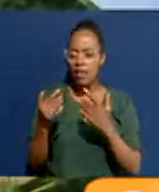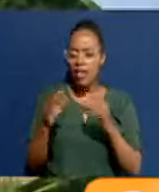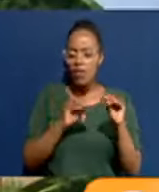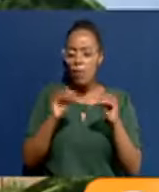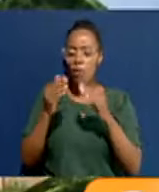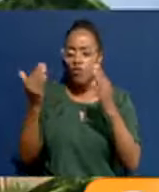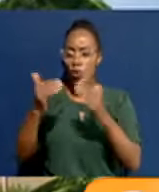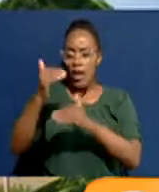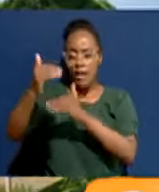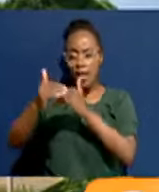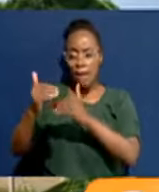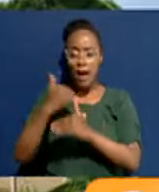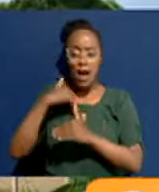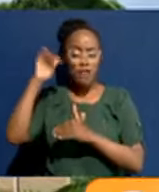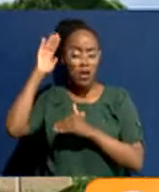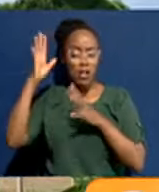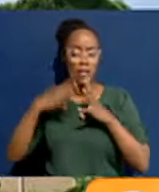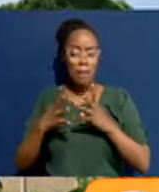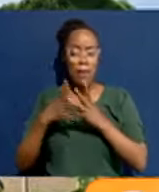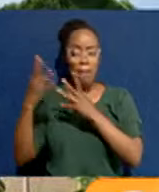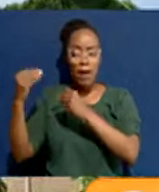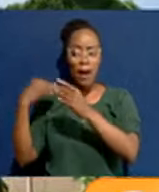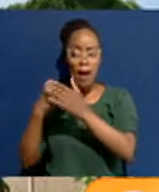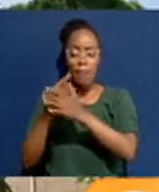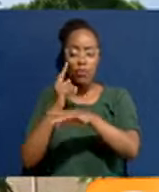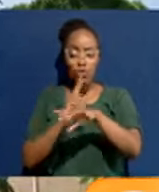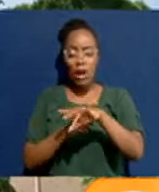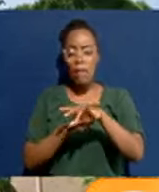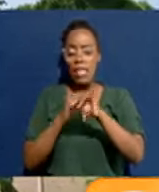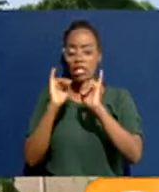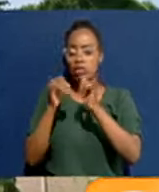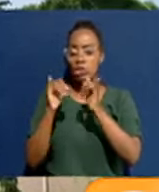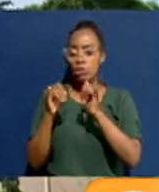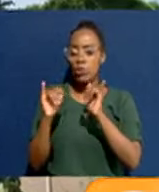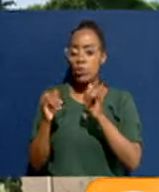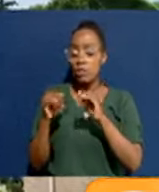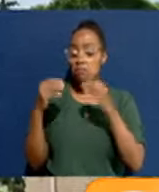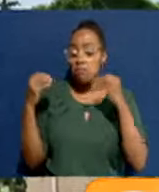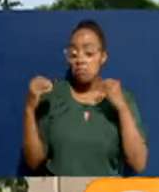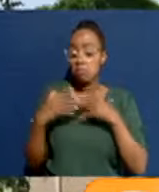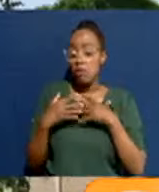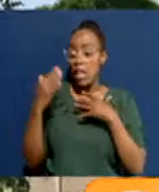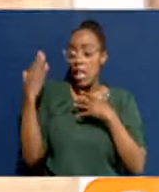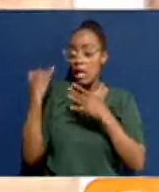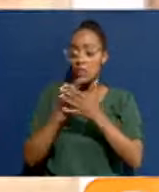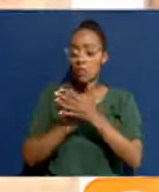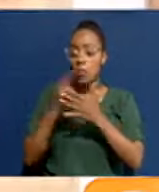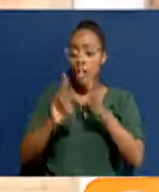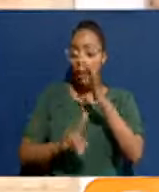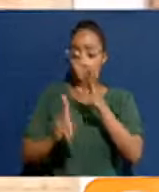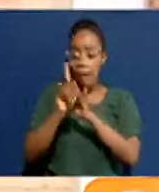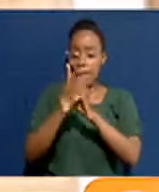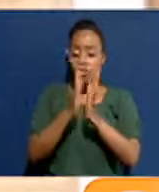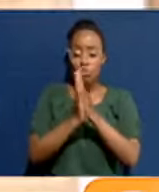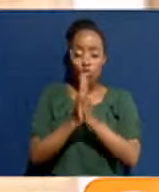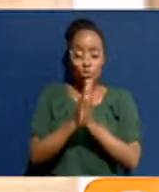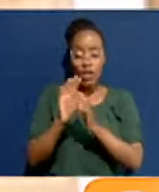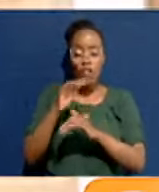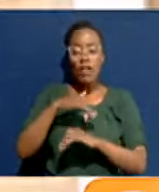The neighbors never heard of those who left until the horrors of the Shakahola grave surfaced last week. Tulisikitika sana kwa